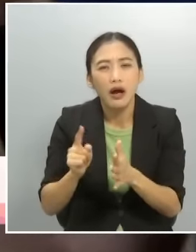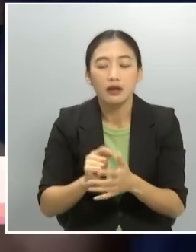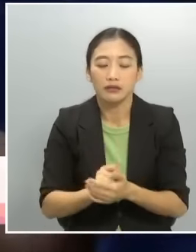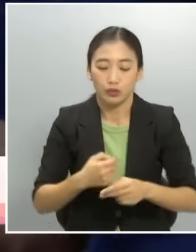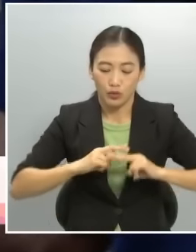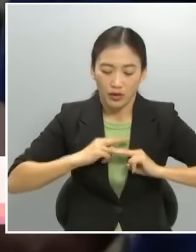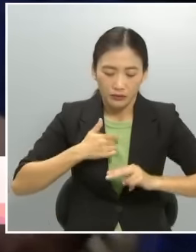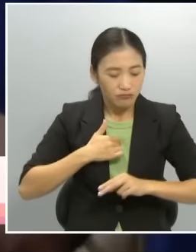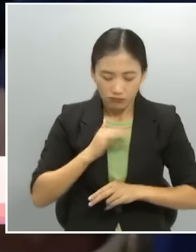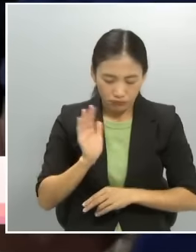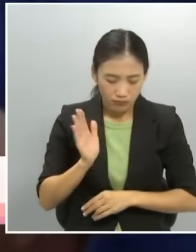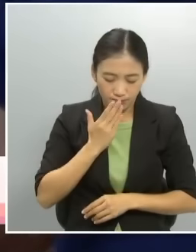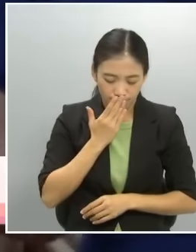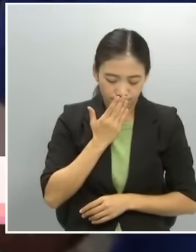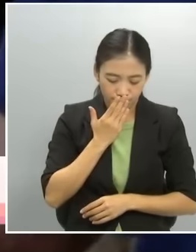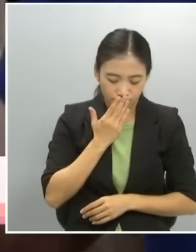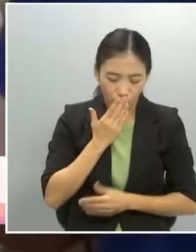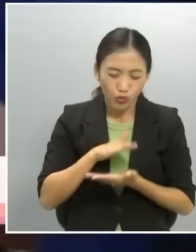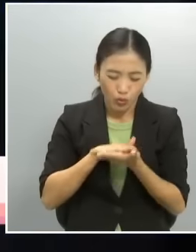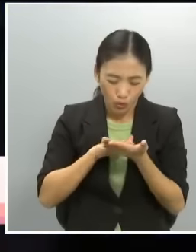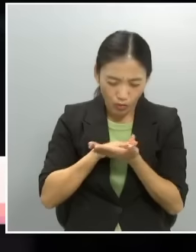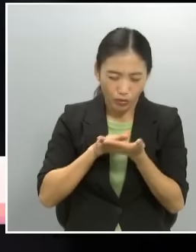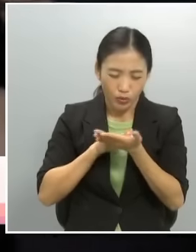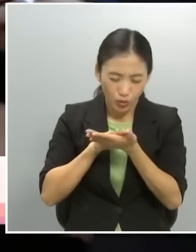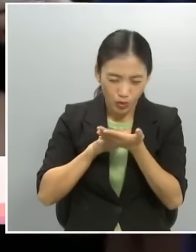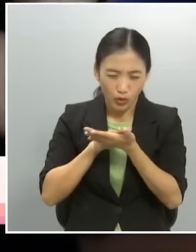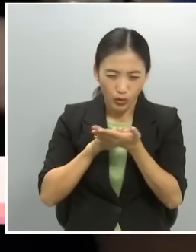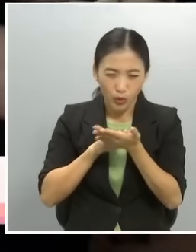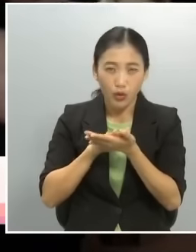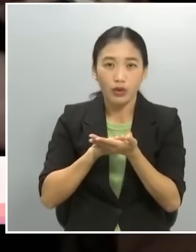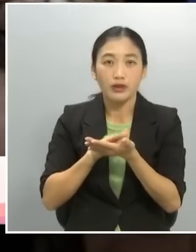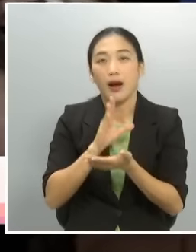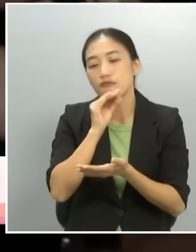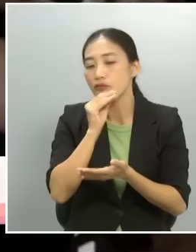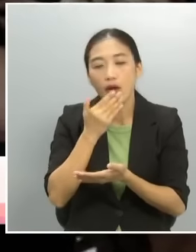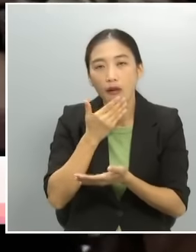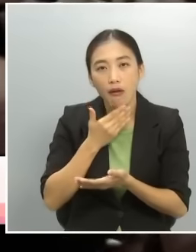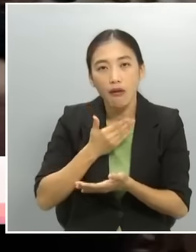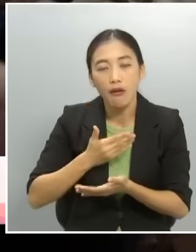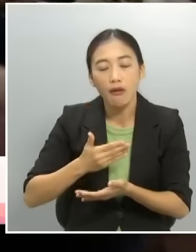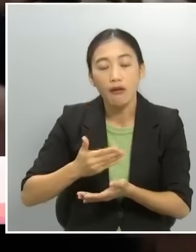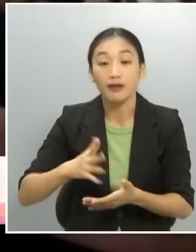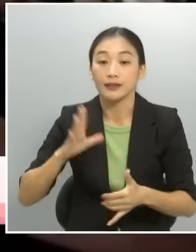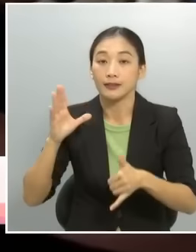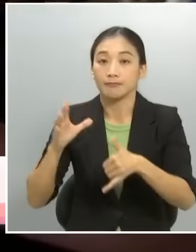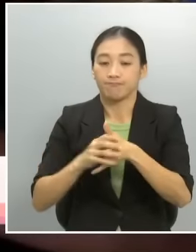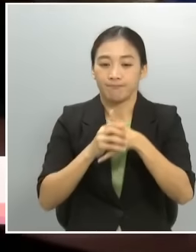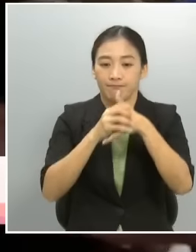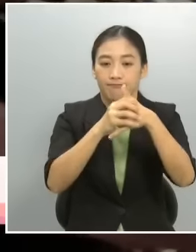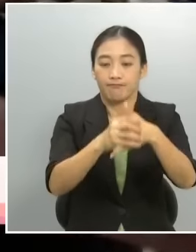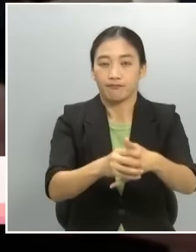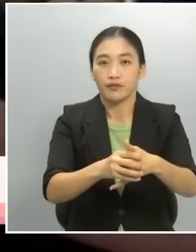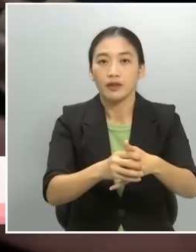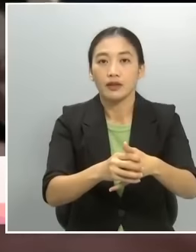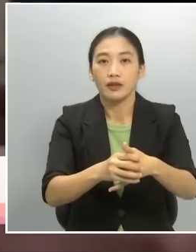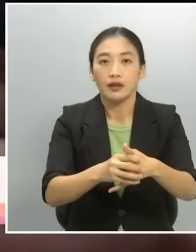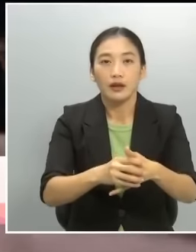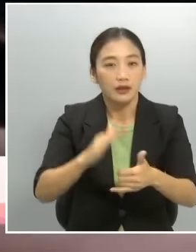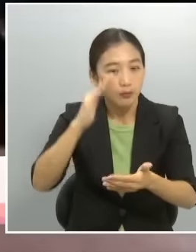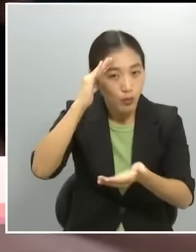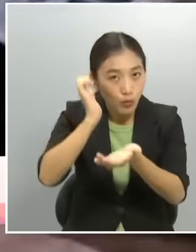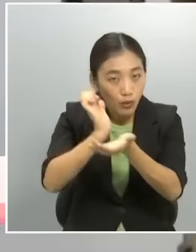ขอโทษติ๊กขอโทษนี่หลังจากนั้นครับถูกคุมตัวส่งสน.บางนานะครับเอาลงดูช่วงนี้ครับ